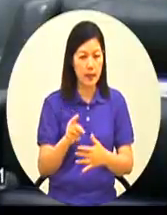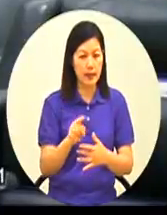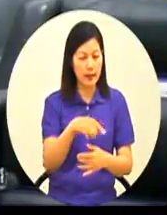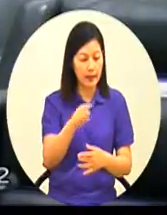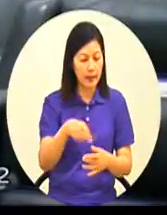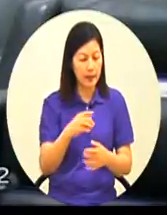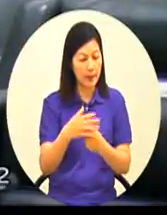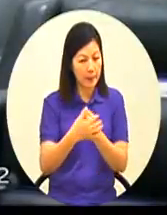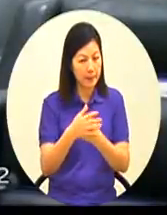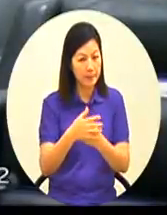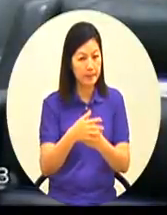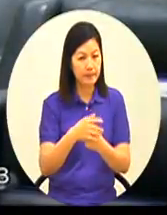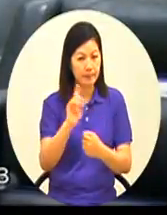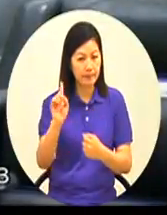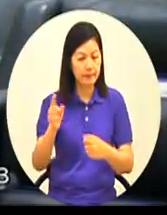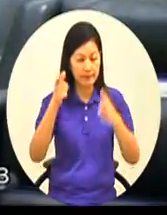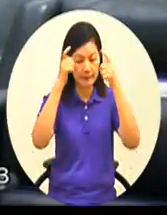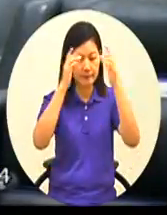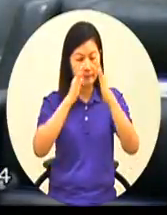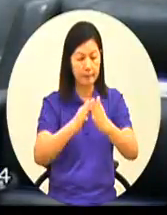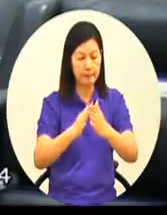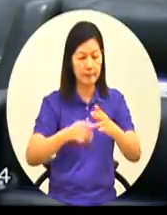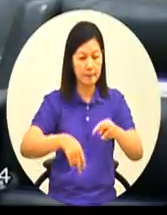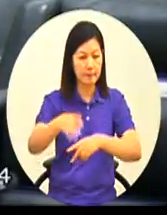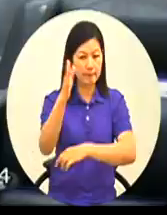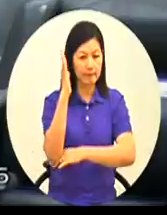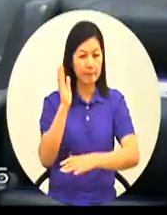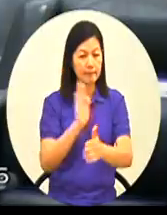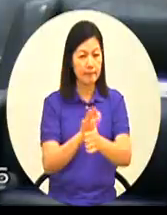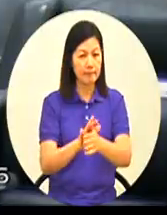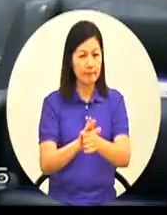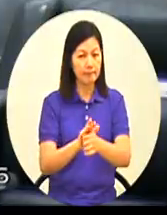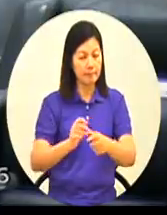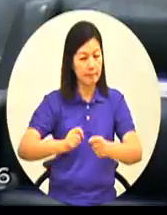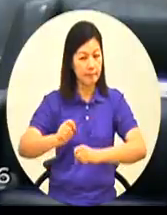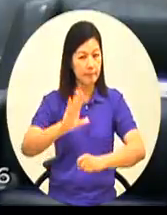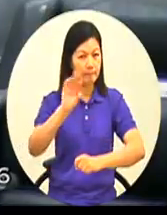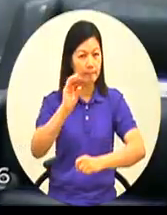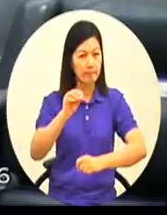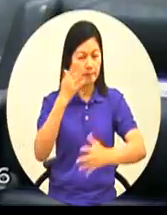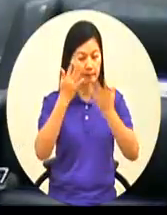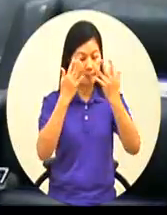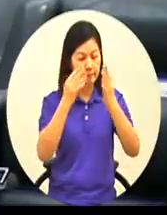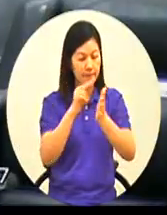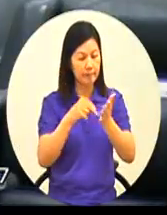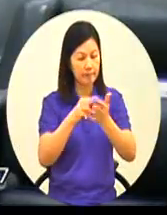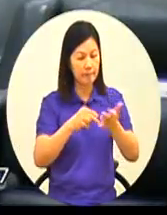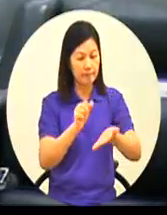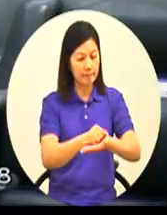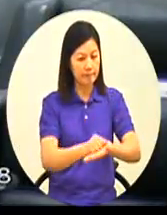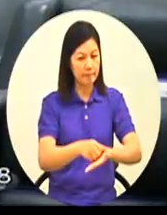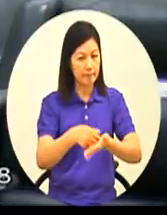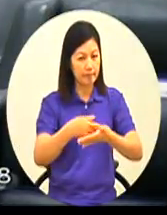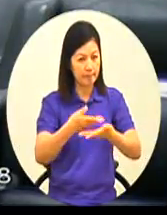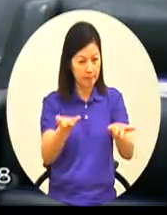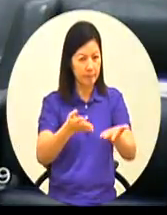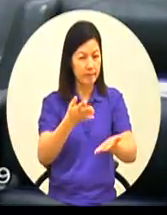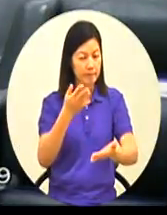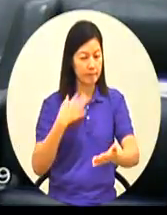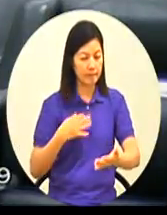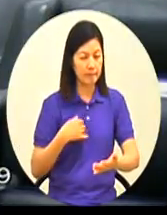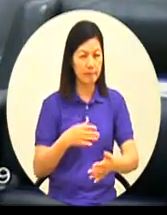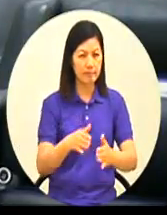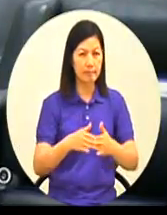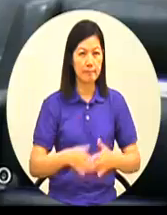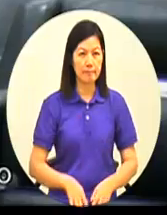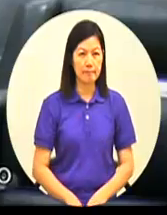以及我们高雄市有哪一些行政协助的措施，都必须很清楚的让我们的同志朋友来知道。